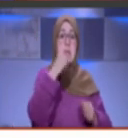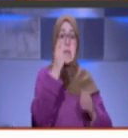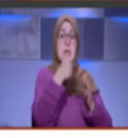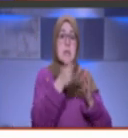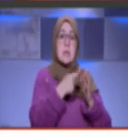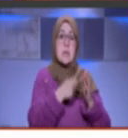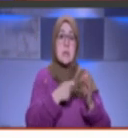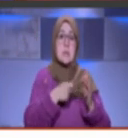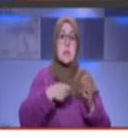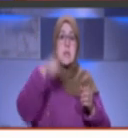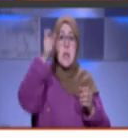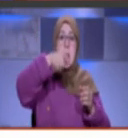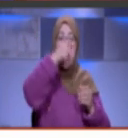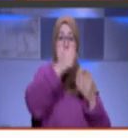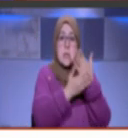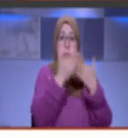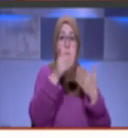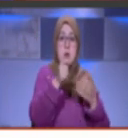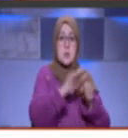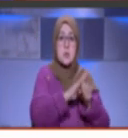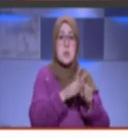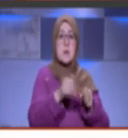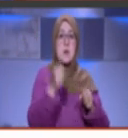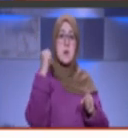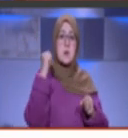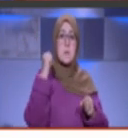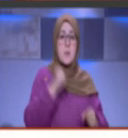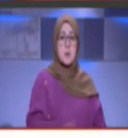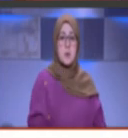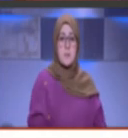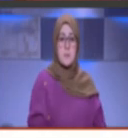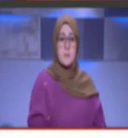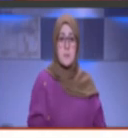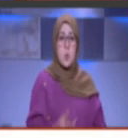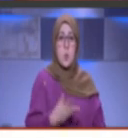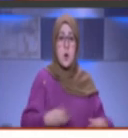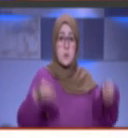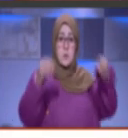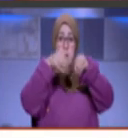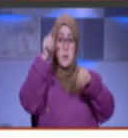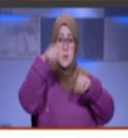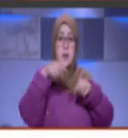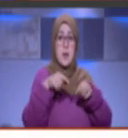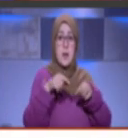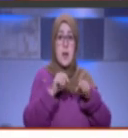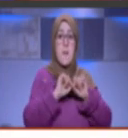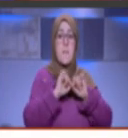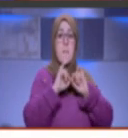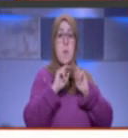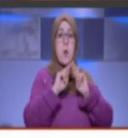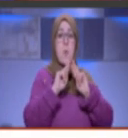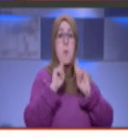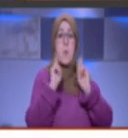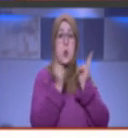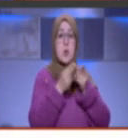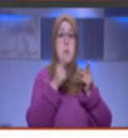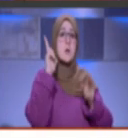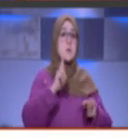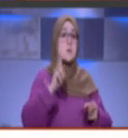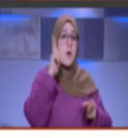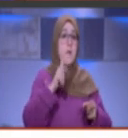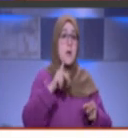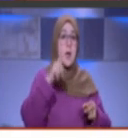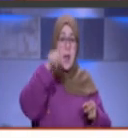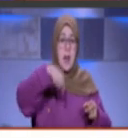كورونا المستجد خلال 24 ساعة الماضية. وأضاف المتحدث خلال المؤتمر الصحفي اليوم